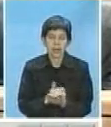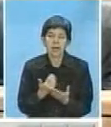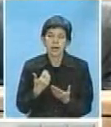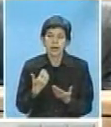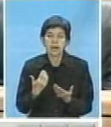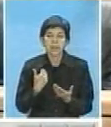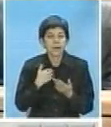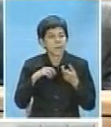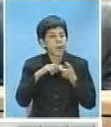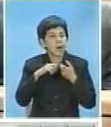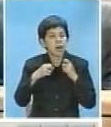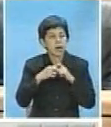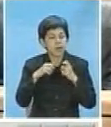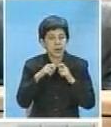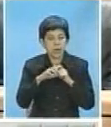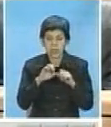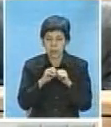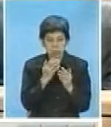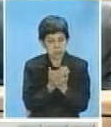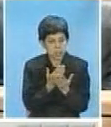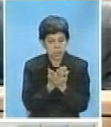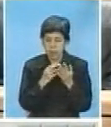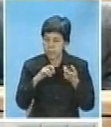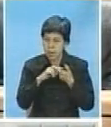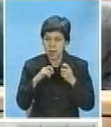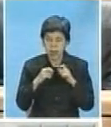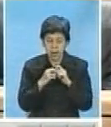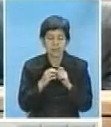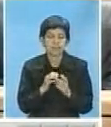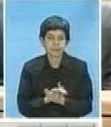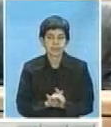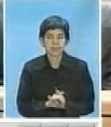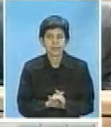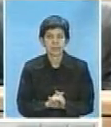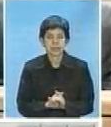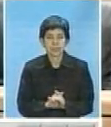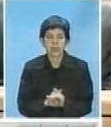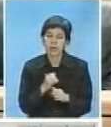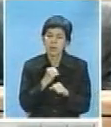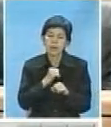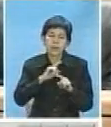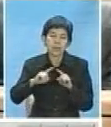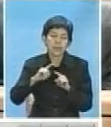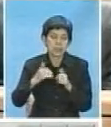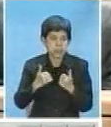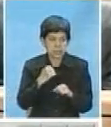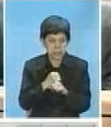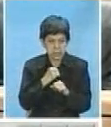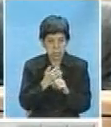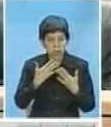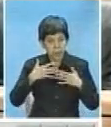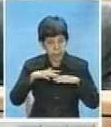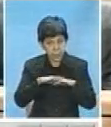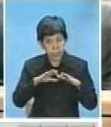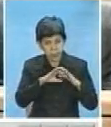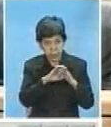ปัญหาในเรื่องของการเงินการคลังที่วิกฤตอย่างรุนแรงอย่างไม่เคยเป็นมาก่อนและสิ่งเหล่านี้ก็ทำให้ความสัมพันธ์ก็ดีนะครับ